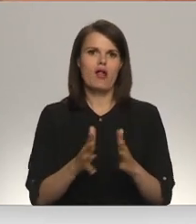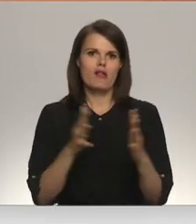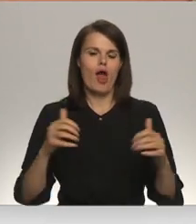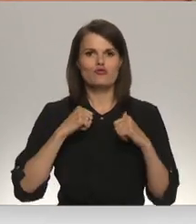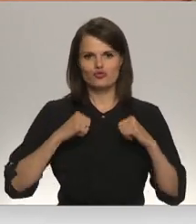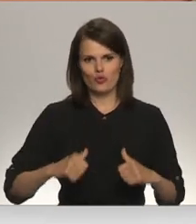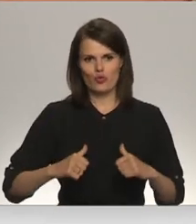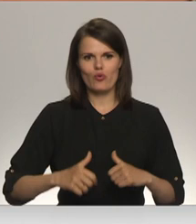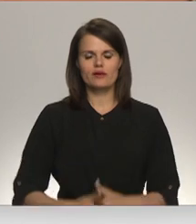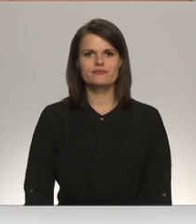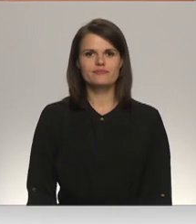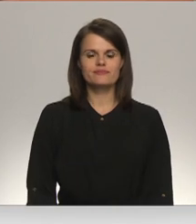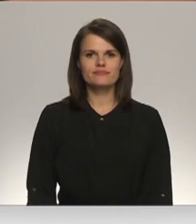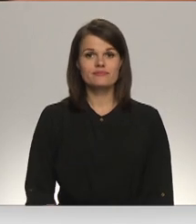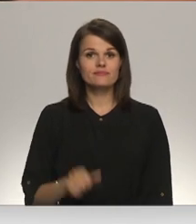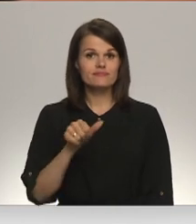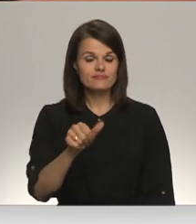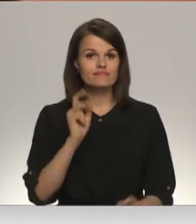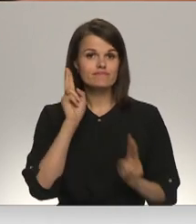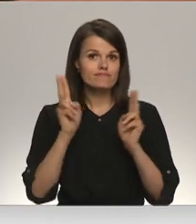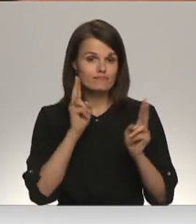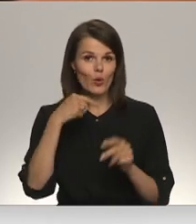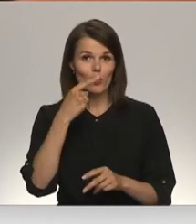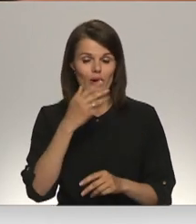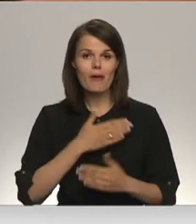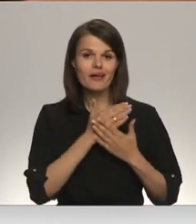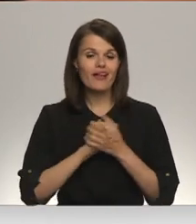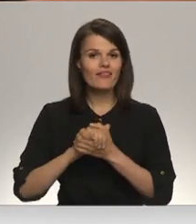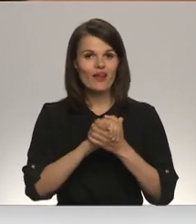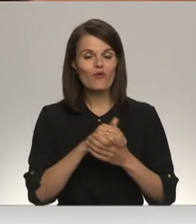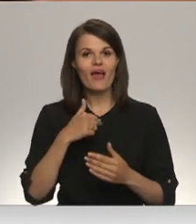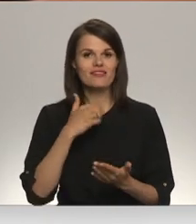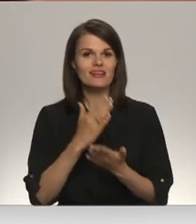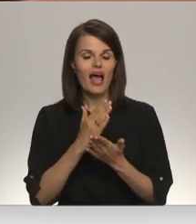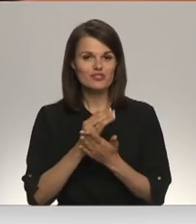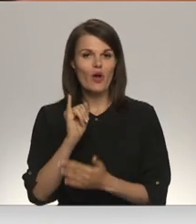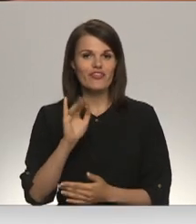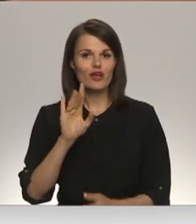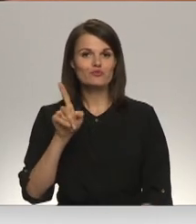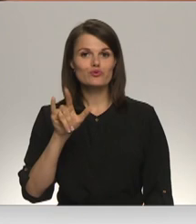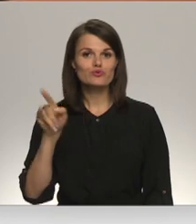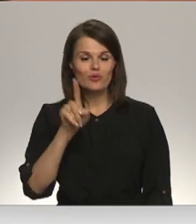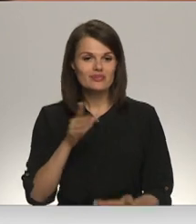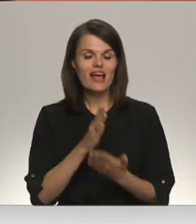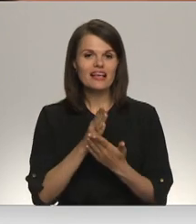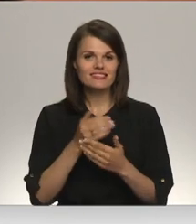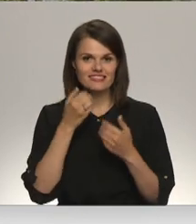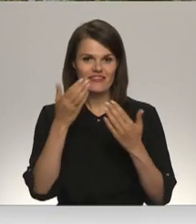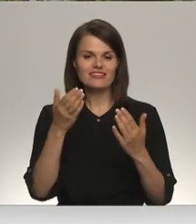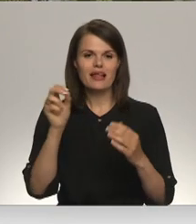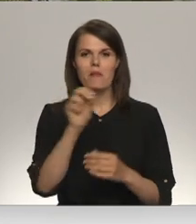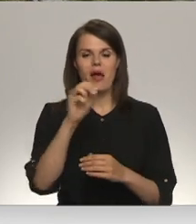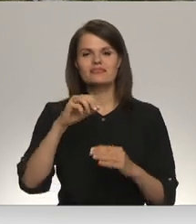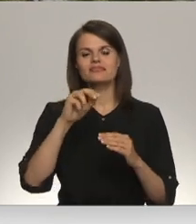Jā. Mīļie draugi, es esmu Intars Busulis. Esiet sveicināti Baznīcas kalnā.